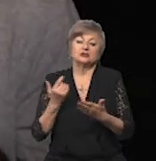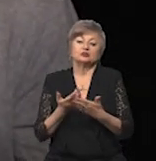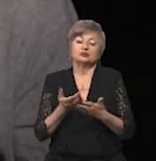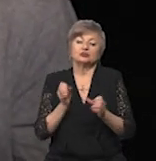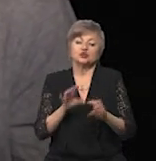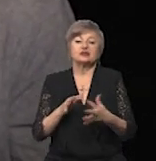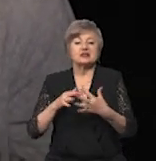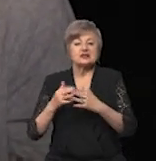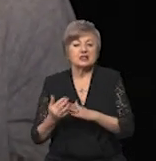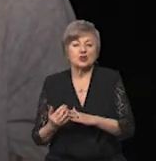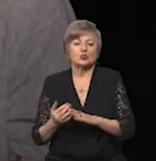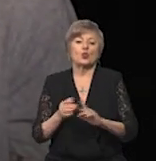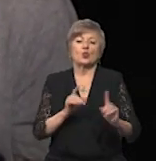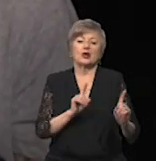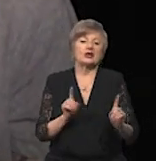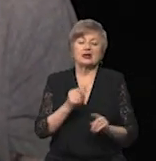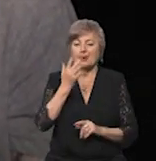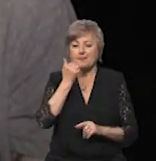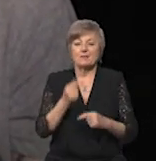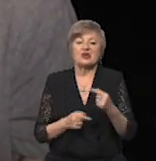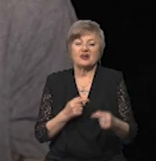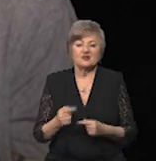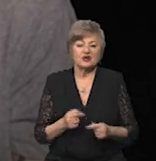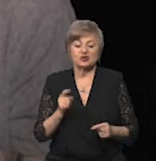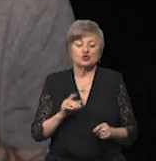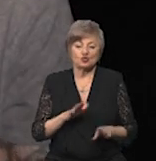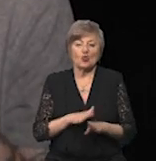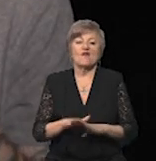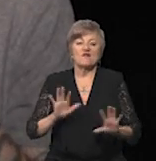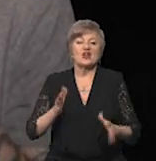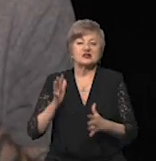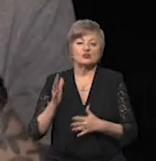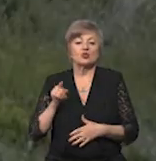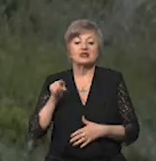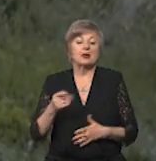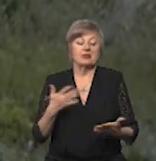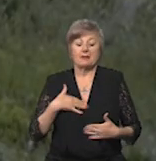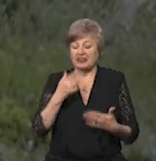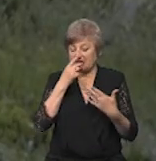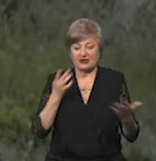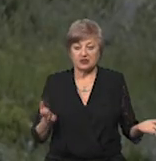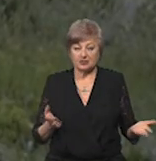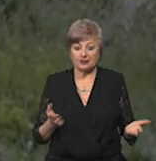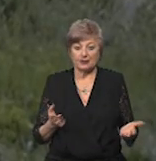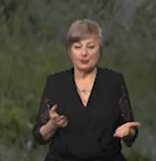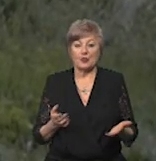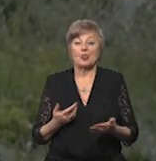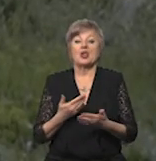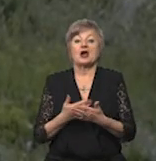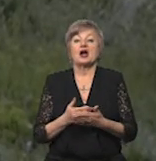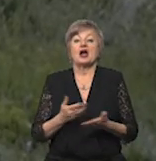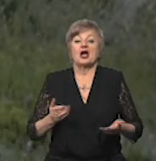трохи на якихось місцевих звичаях, на тому, що відбувається от саме там, де ми не бачимо. Для втілення життя